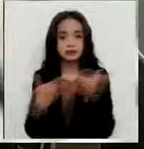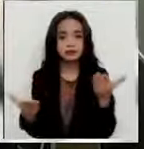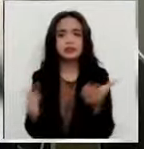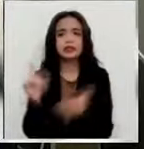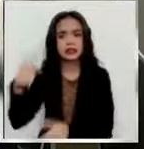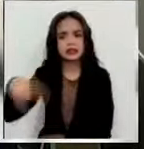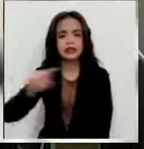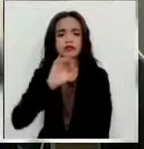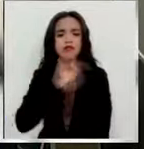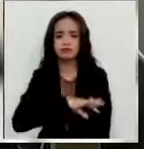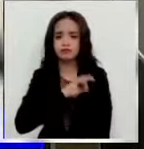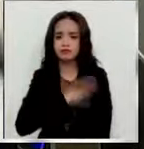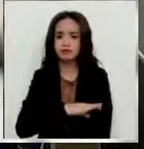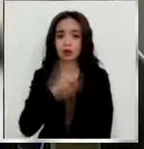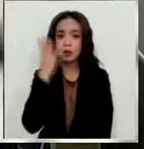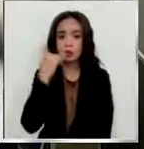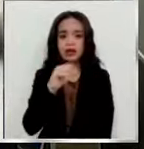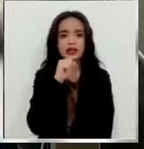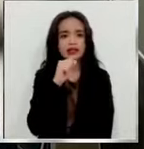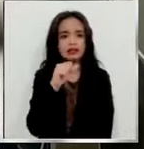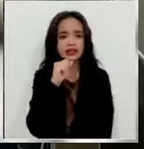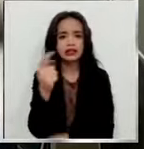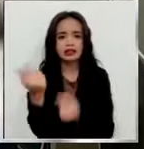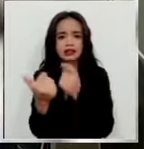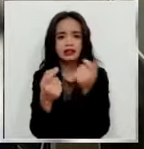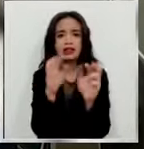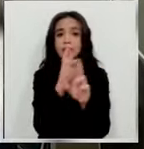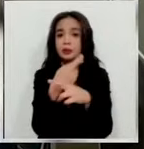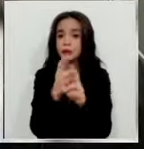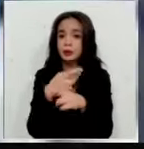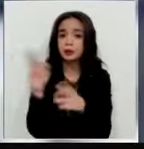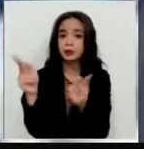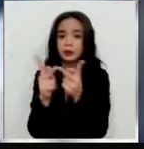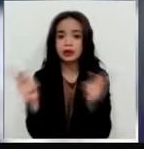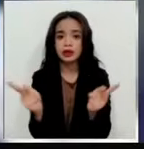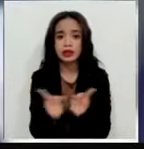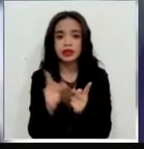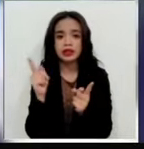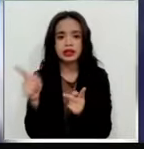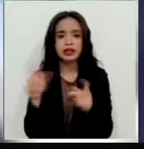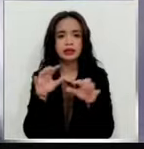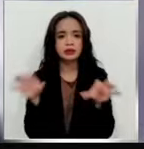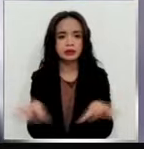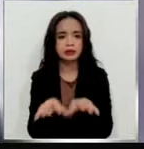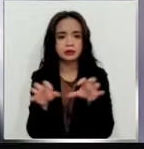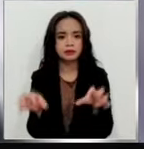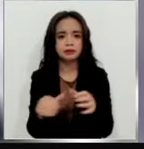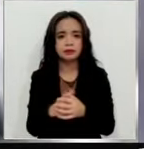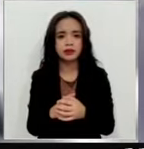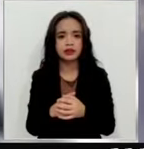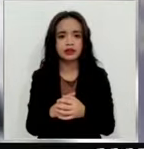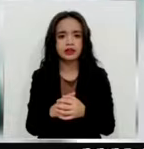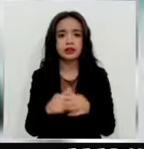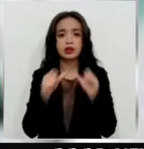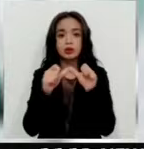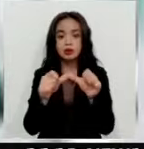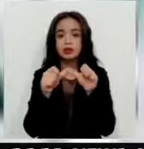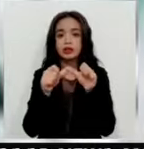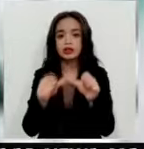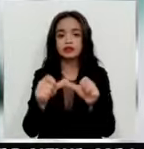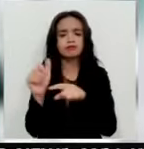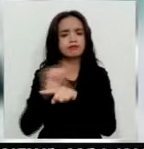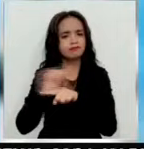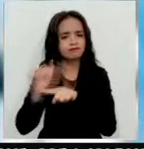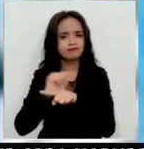proyekto. Para hindi na magbaklas doon sa lugar nila, sila na ang mag-ooperate dito. Tuloy-tuloy rin ng training. Kaya si Ate